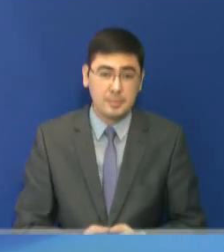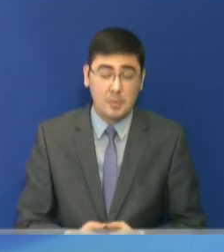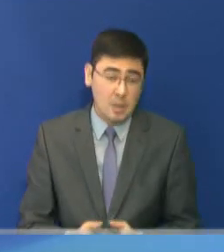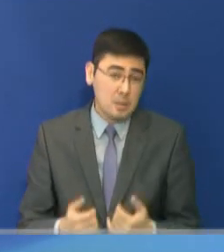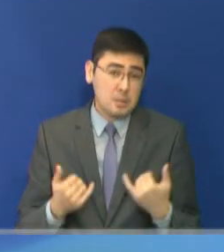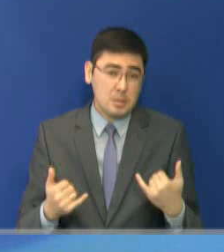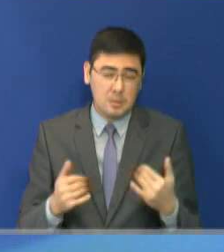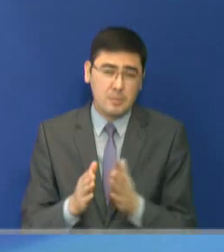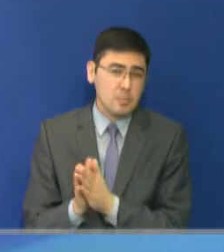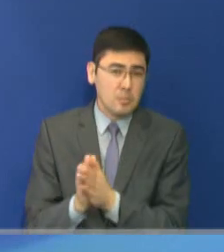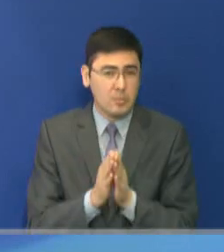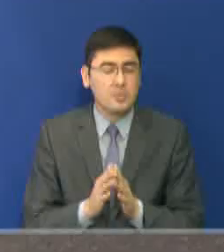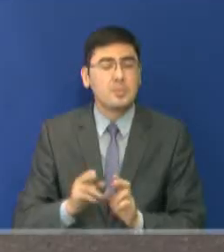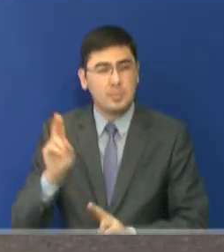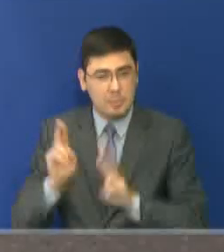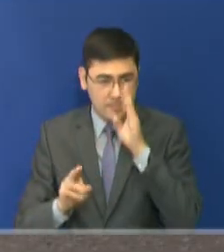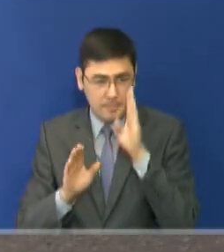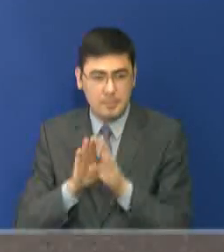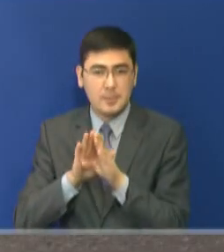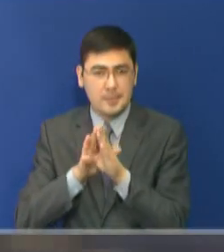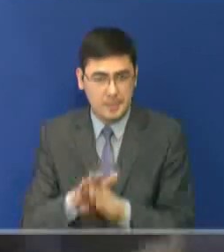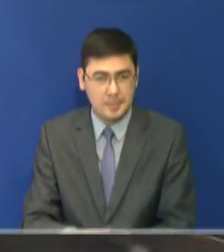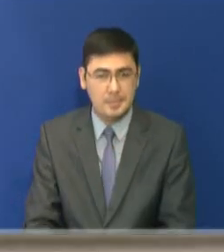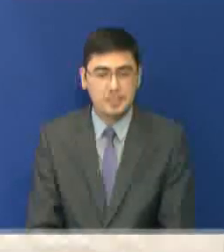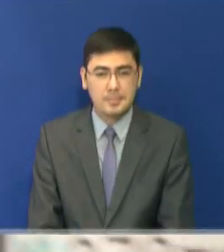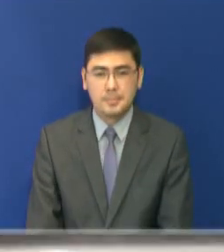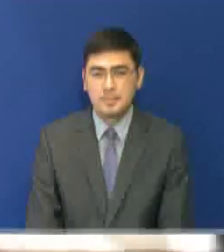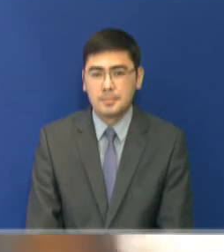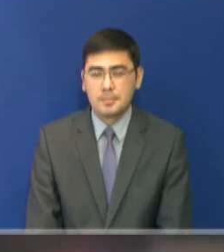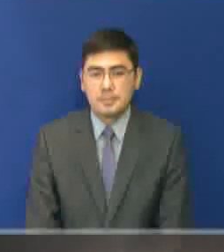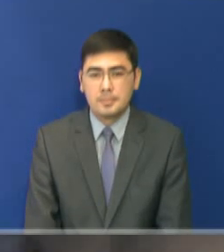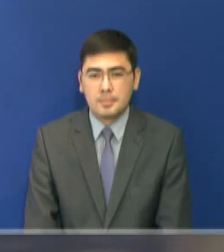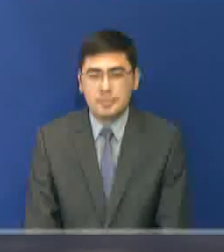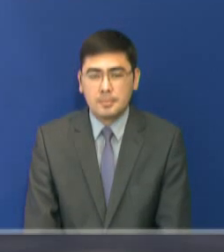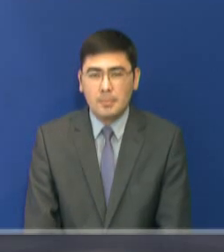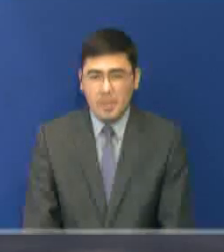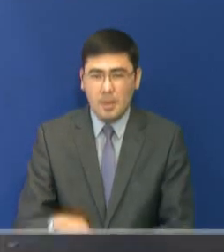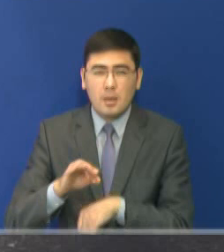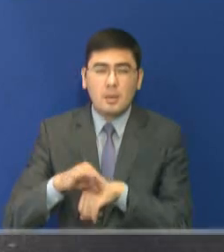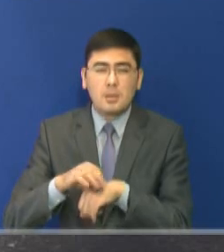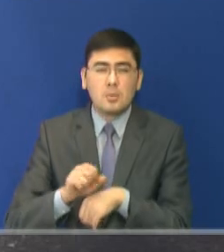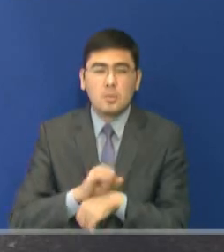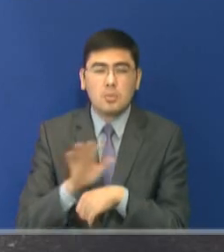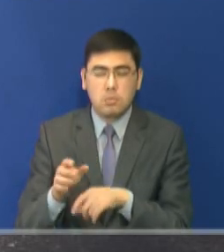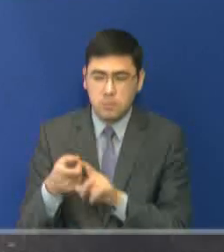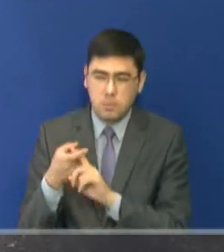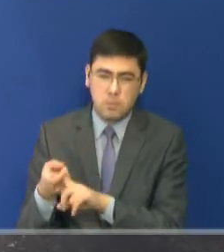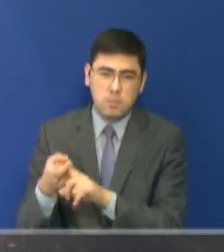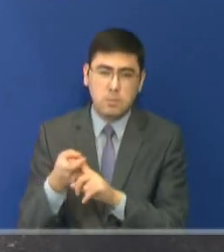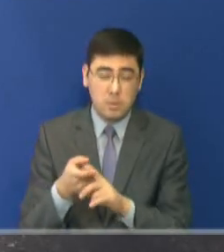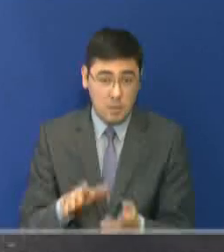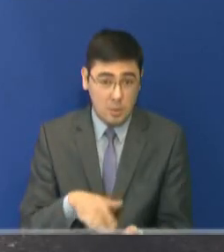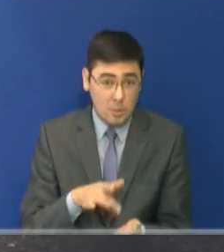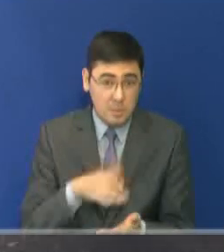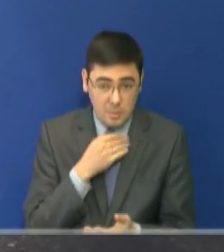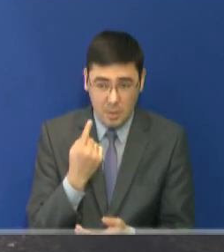все требования безопасности. В последнее время показатель заражения опасным вирусом в семье не радует. За минувшие сутки по